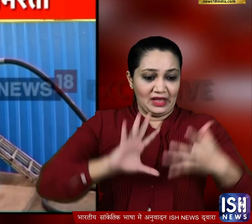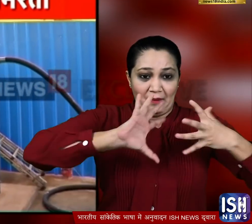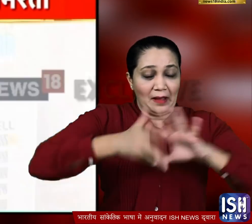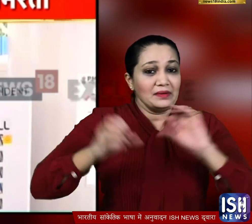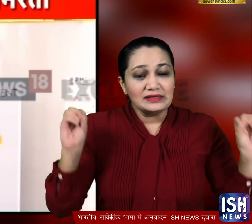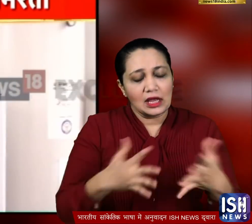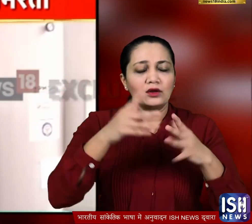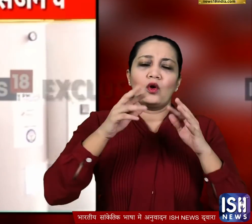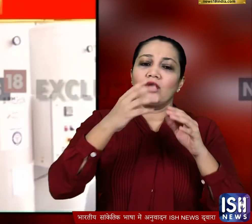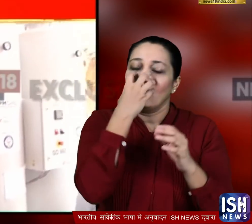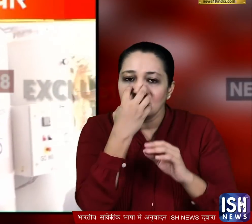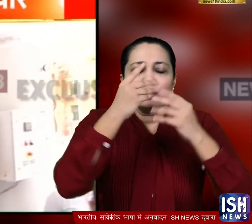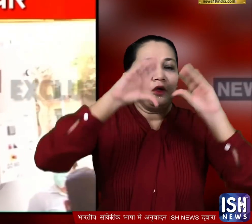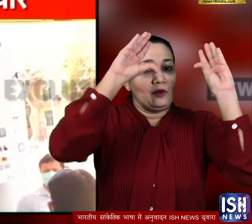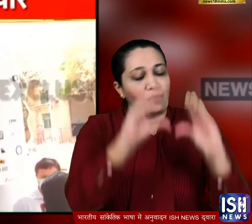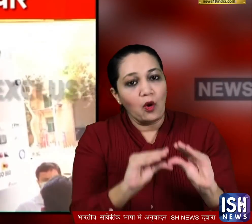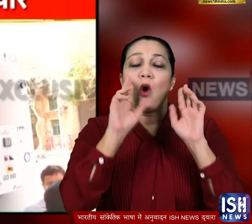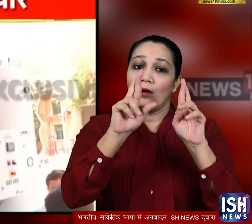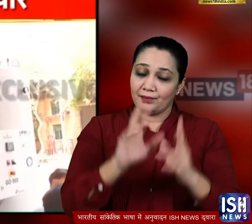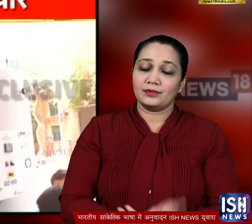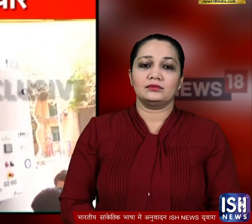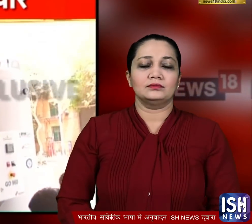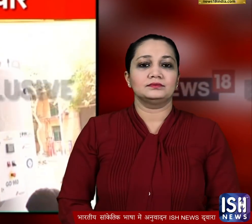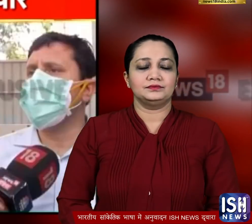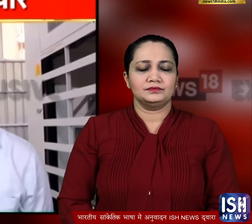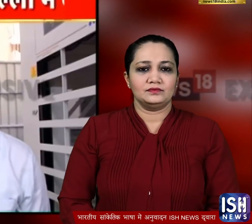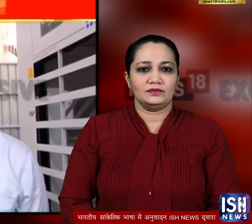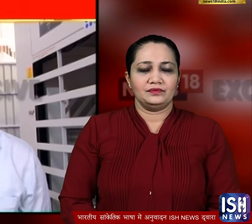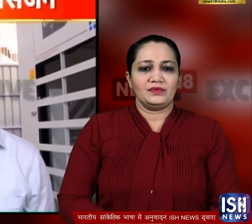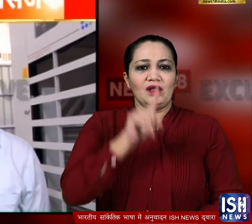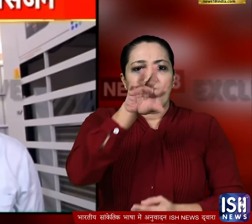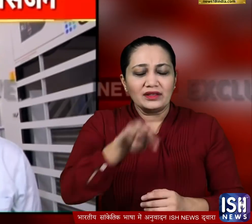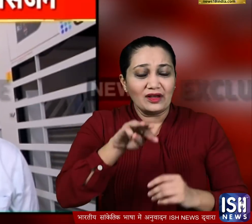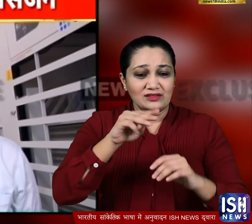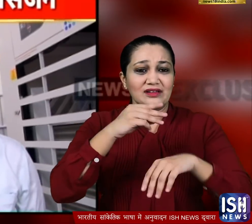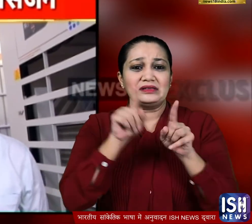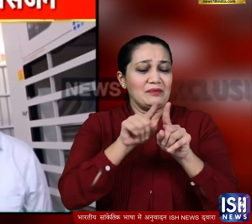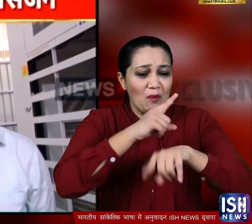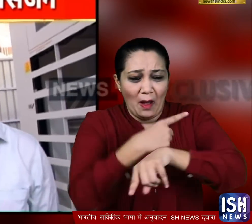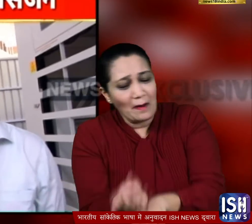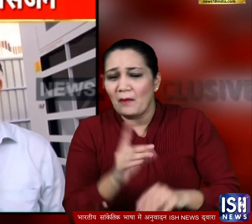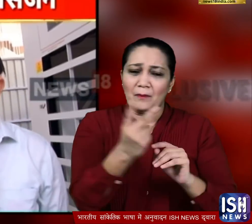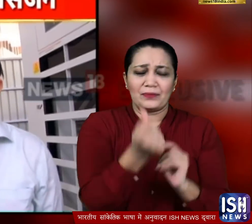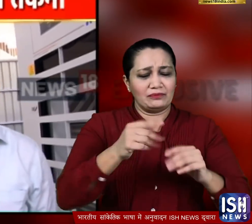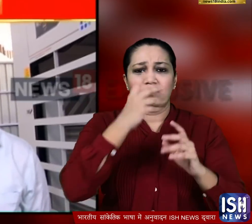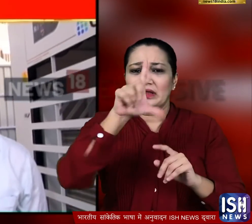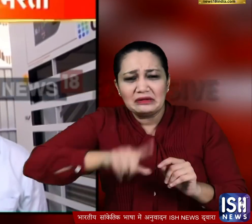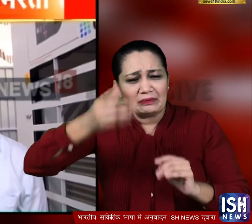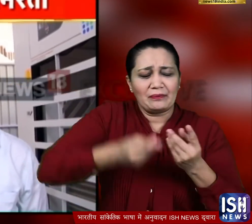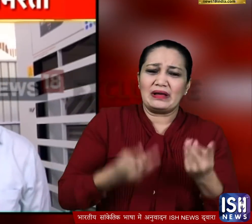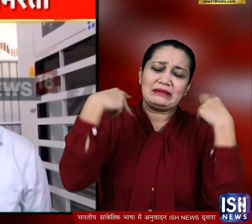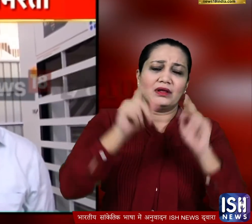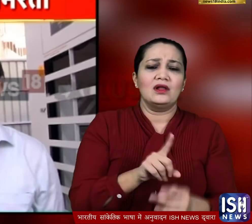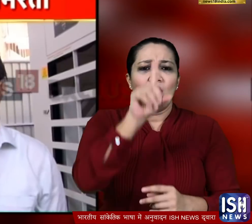शुरू होने से बहुत हद तक ऑक्सीजन की कमी दूर होने की उम्मीद भी जताई गई। 1000 लीटर पर मिनट के हिसाब से ऑक्सीजन जनरेट होती है, जो कि